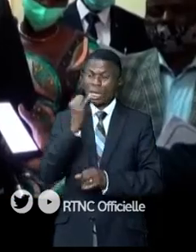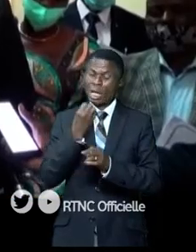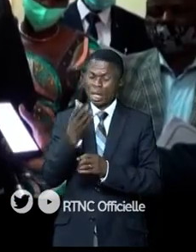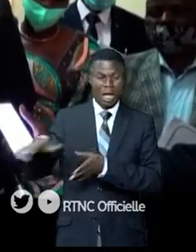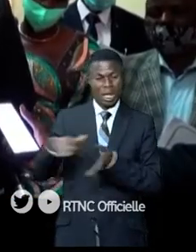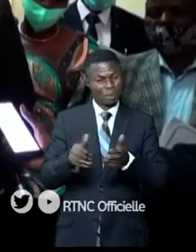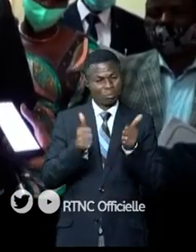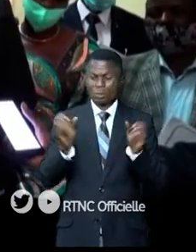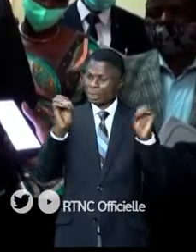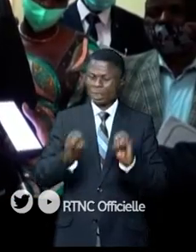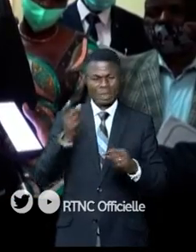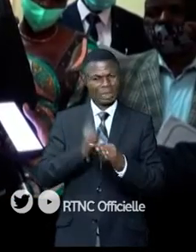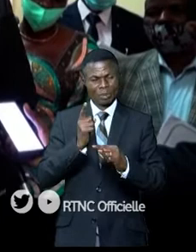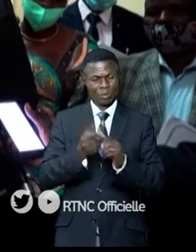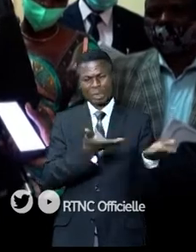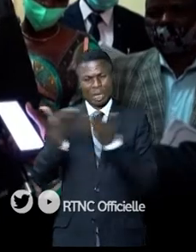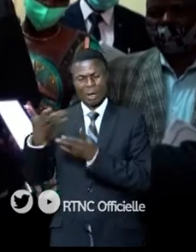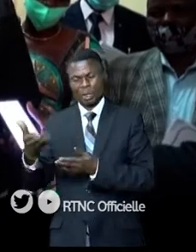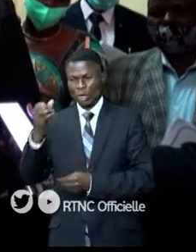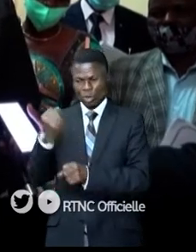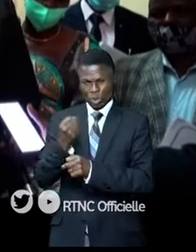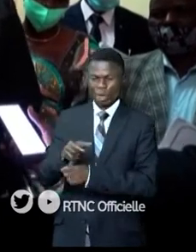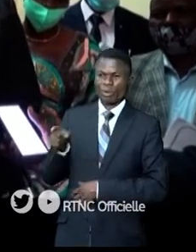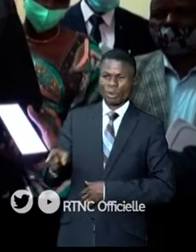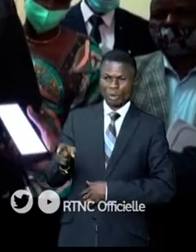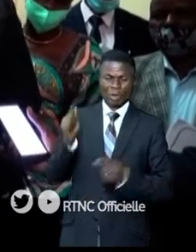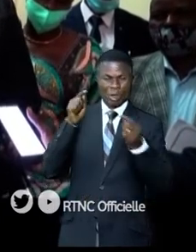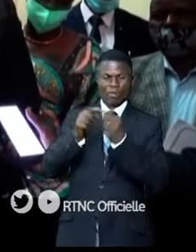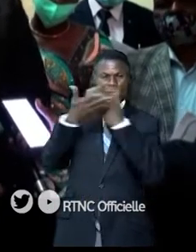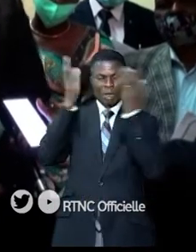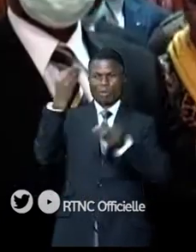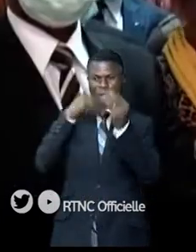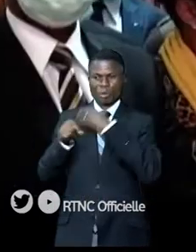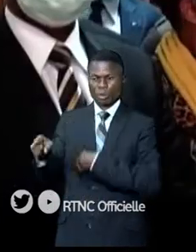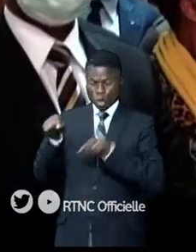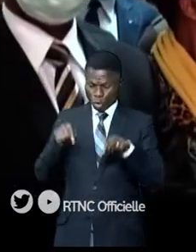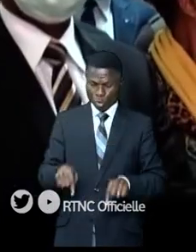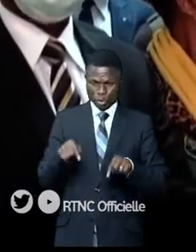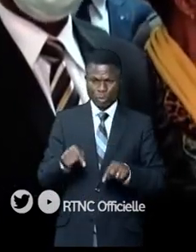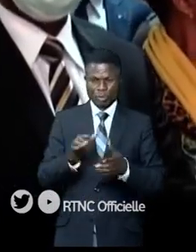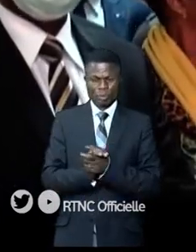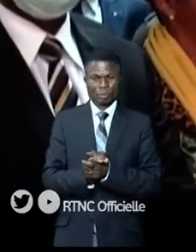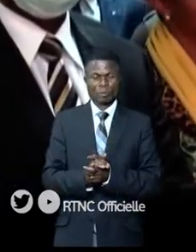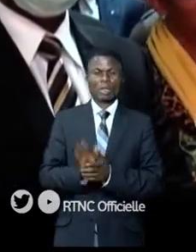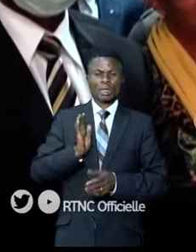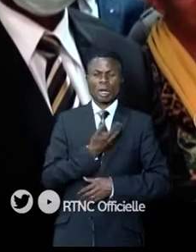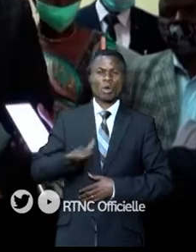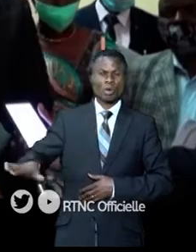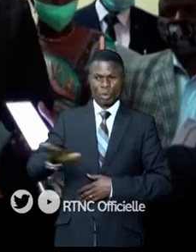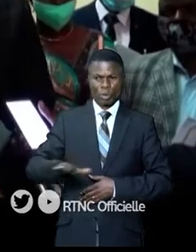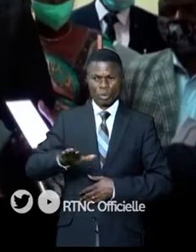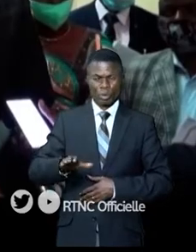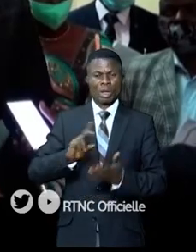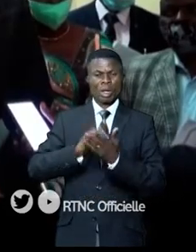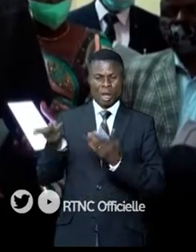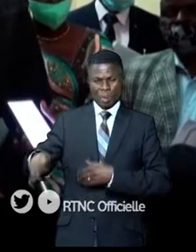routes bien entretenues, on ne sait pas évacuer la production vers les lieux de consommation. Alors aujourd'hui, bien sûr, notre pays et même notre